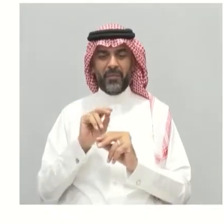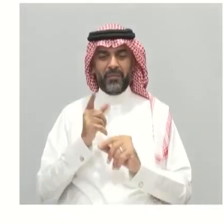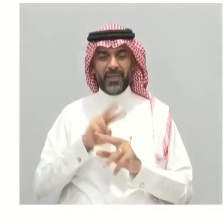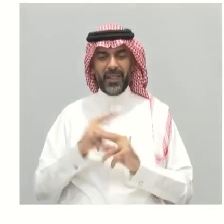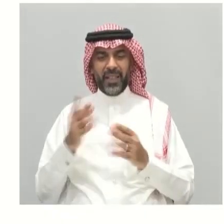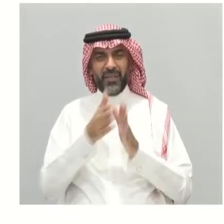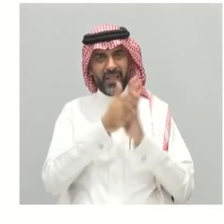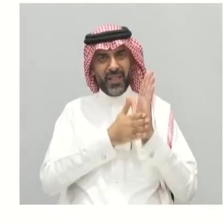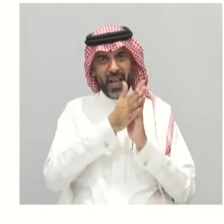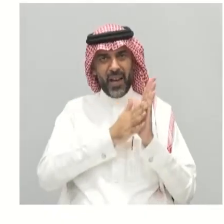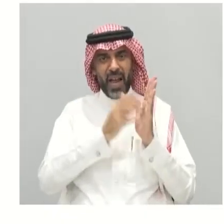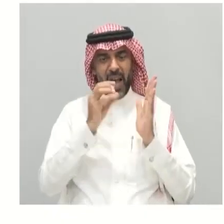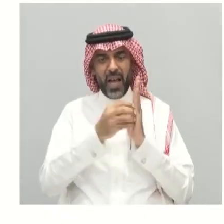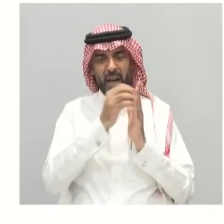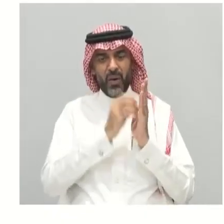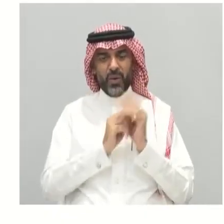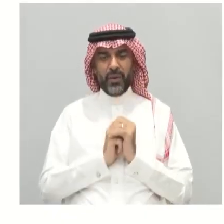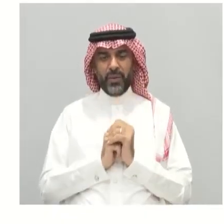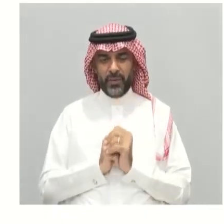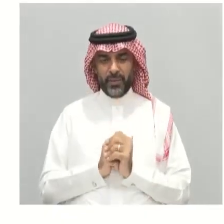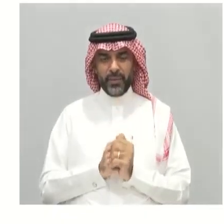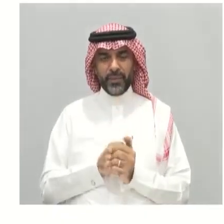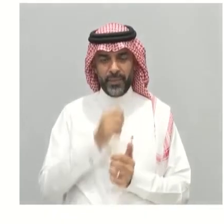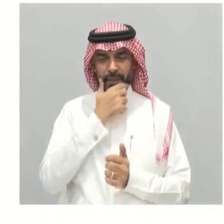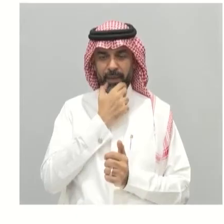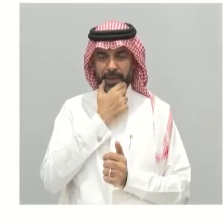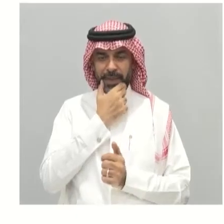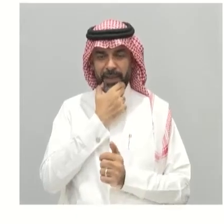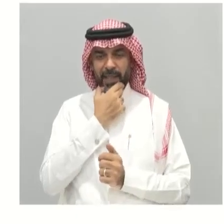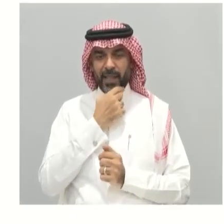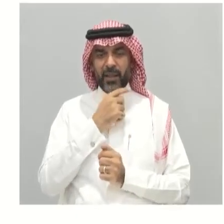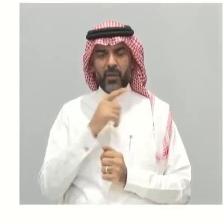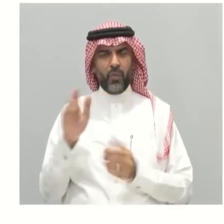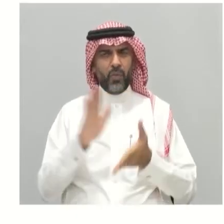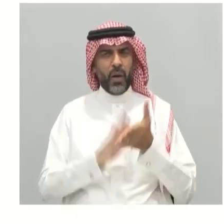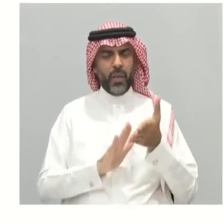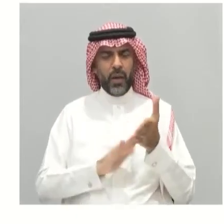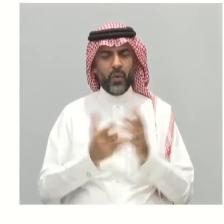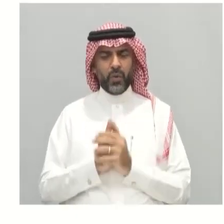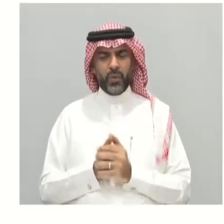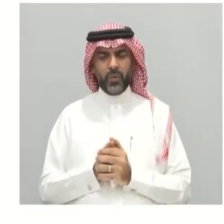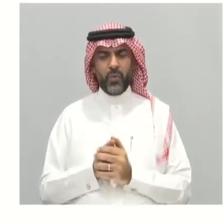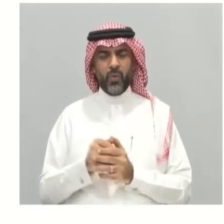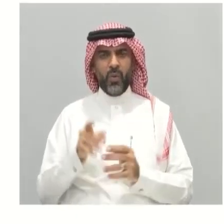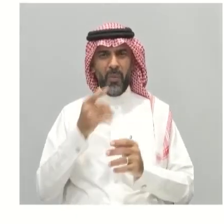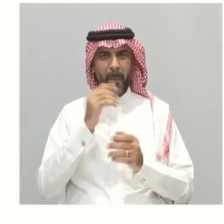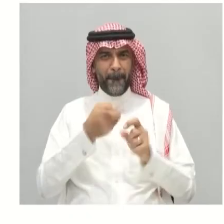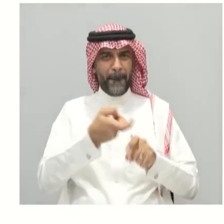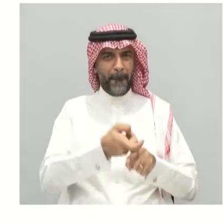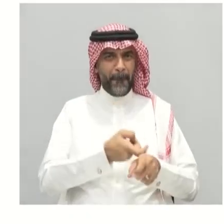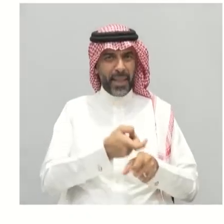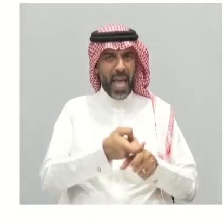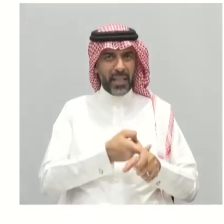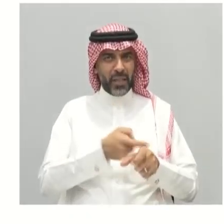تختلف عما تكونه الفطريات من اضرار بياض الزغبي انه يدمر محصول